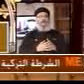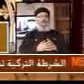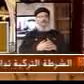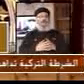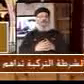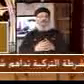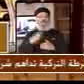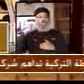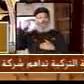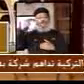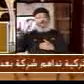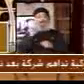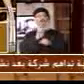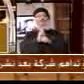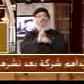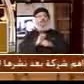ده بيفكرني بقصة